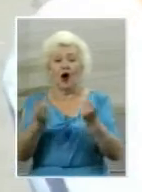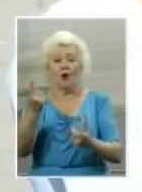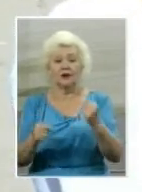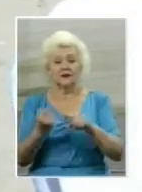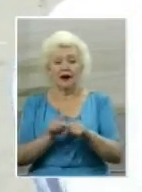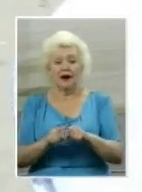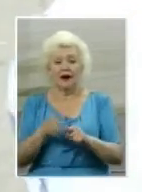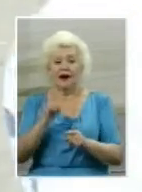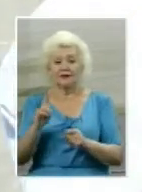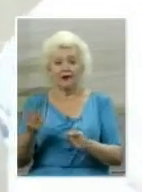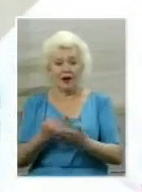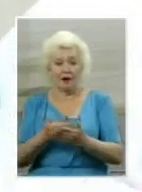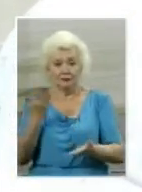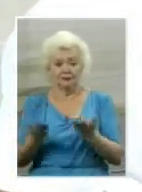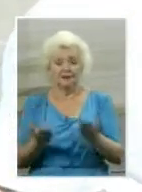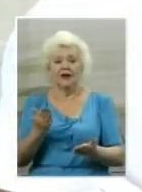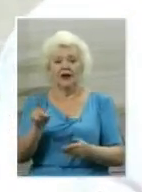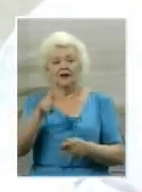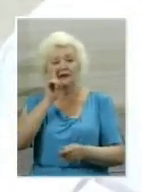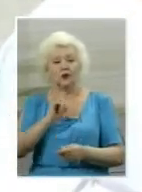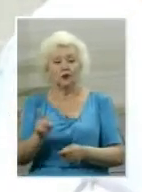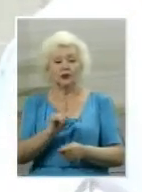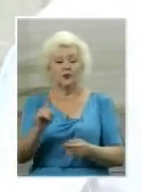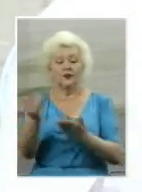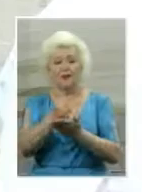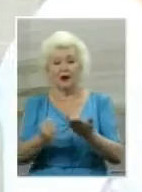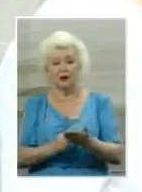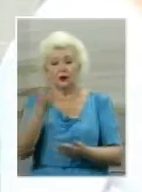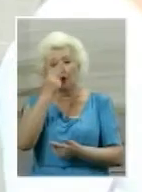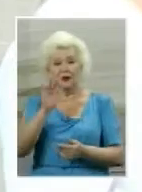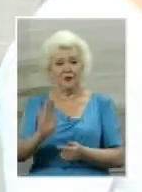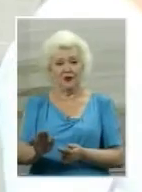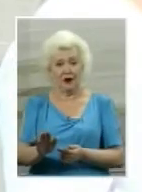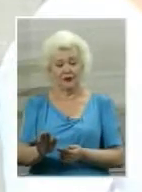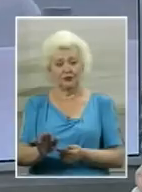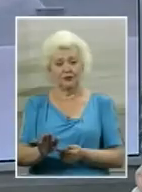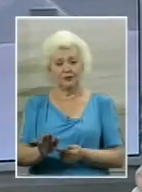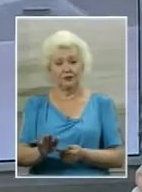Оказалось, не така важка, як казалось. Це удобніше. Пару движень вже привикаєш.